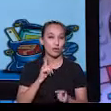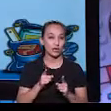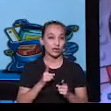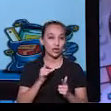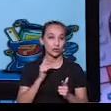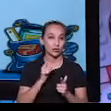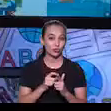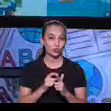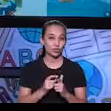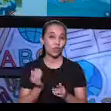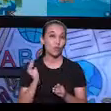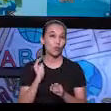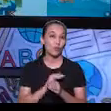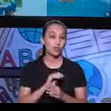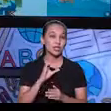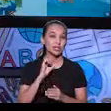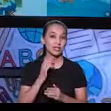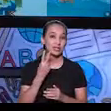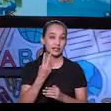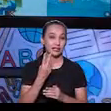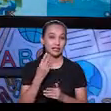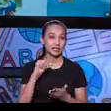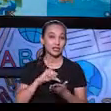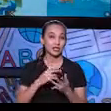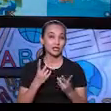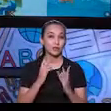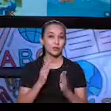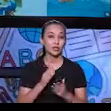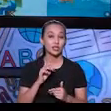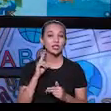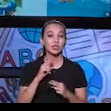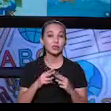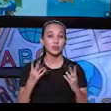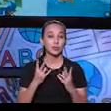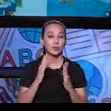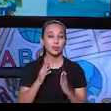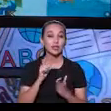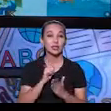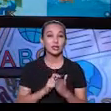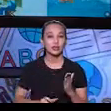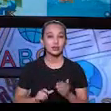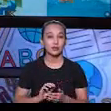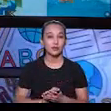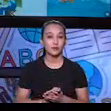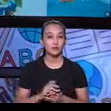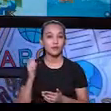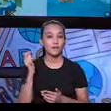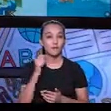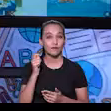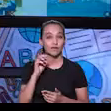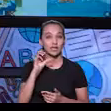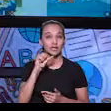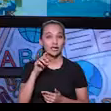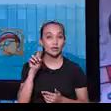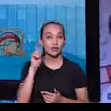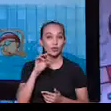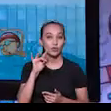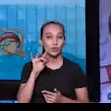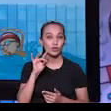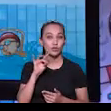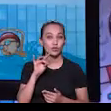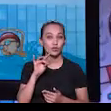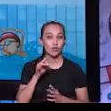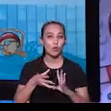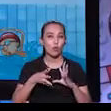Запомните это. Выполняем упражнение четвертое. Мы должны закончить текст. В воскресенье Сардор